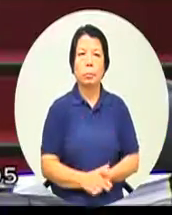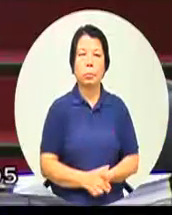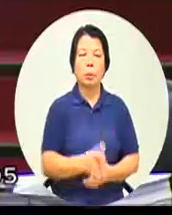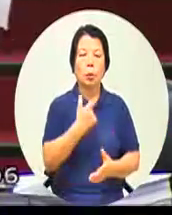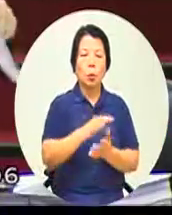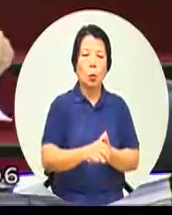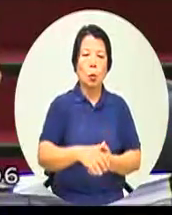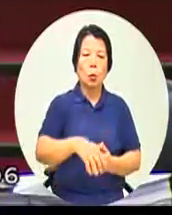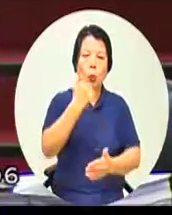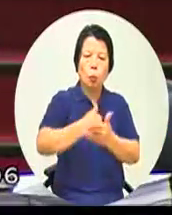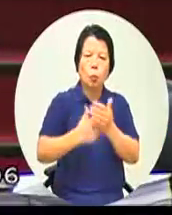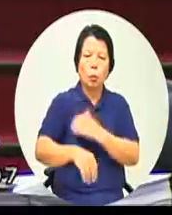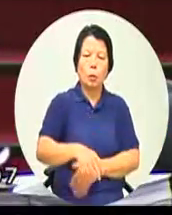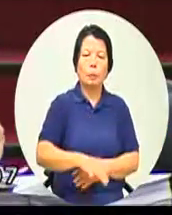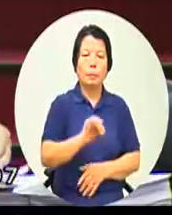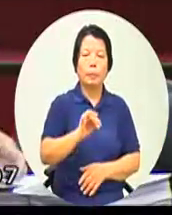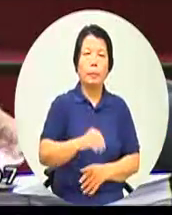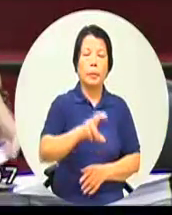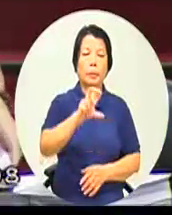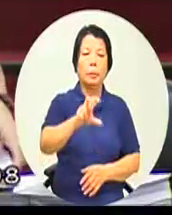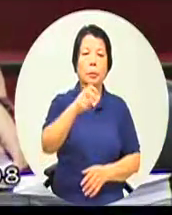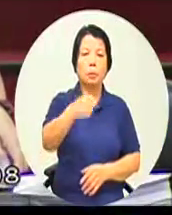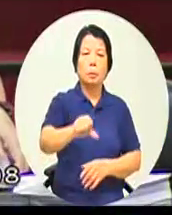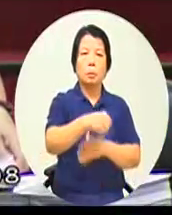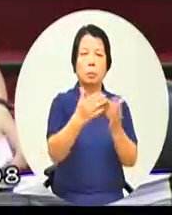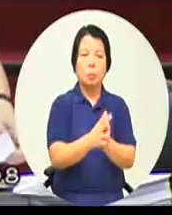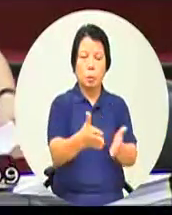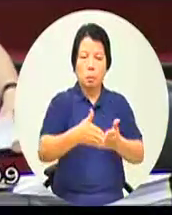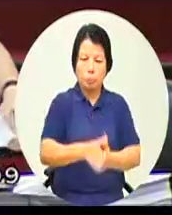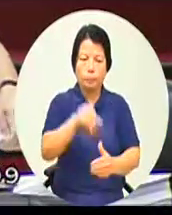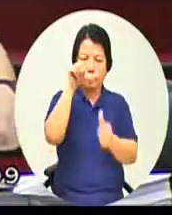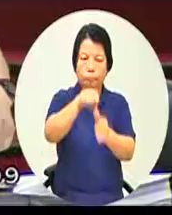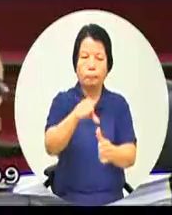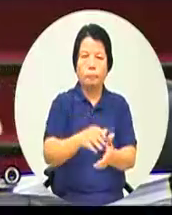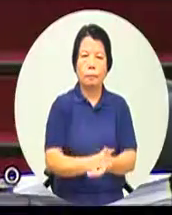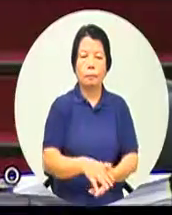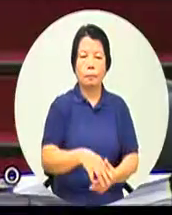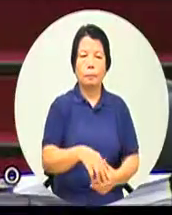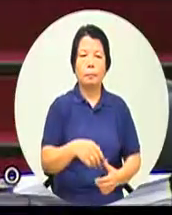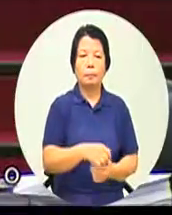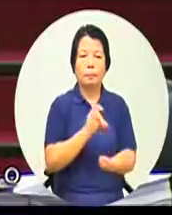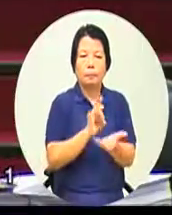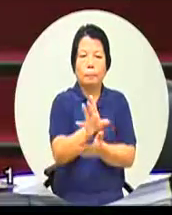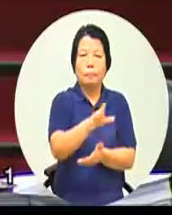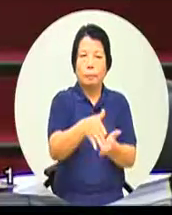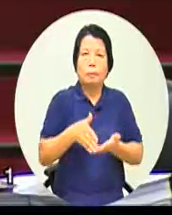75%，就跟他处分啊。学校就跟他调职啊！